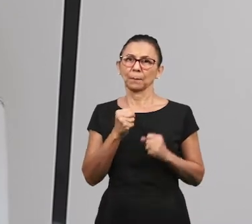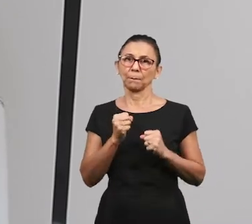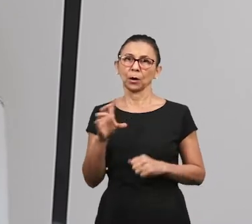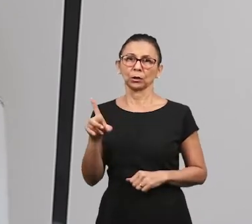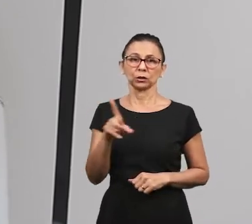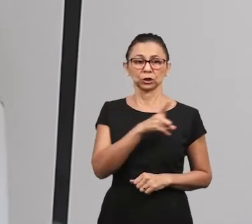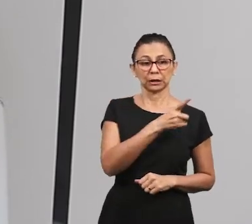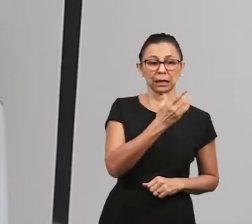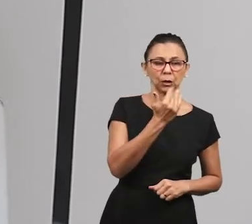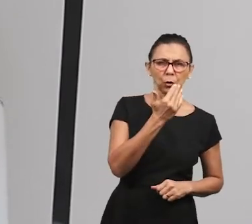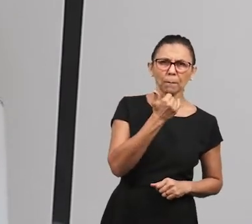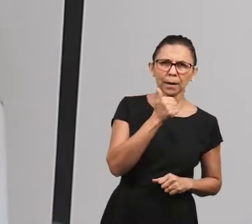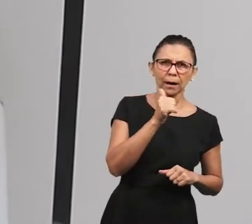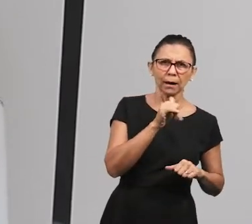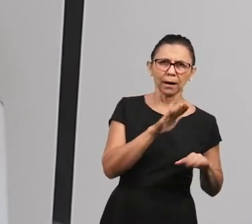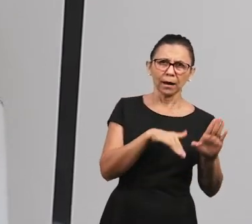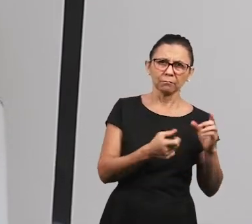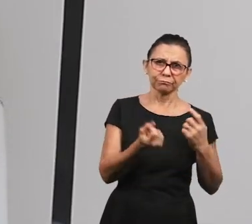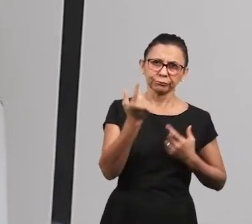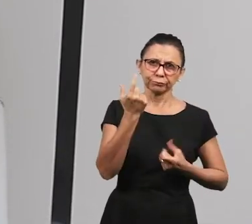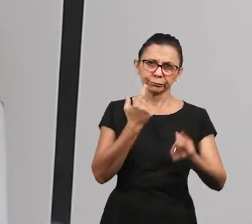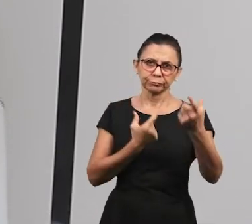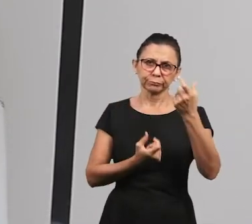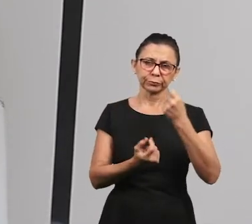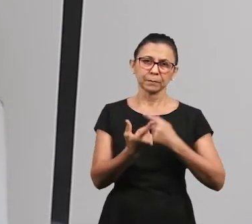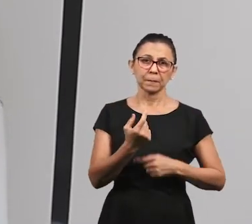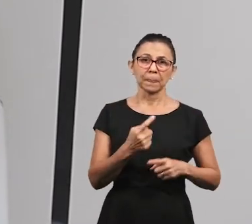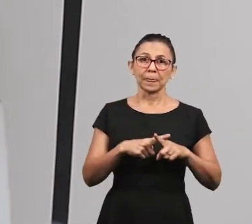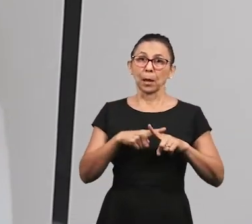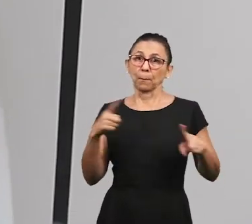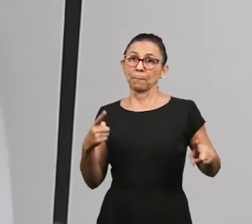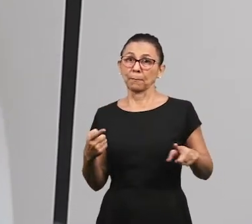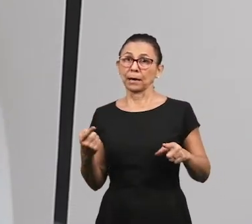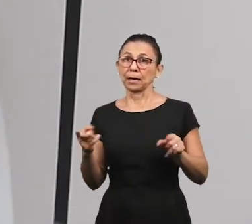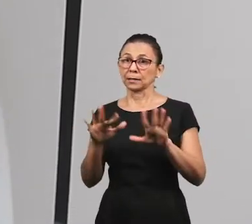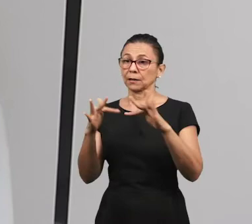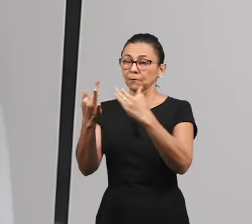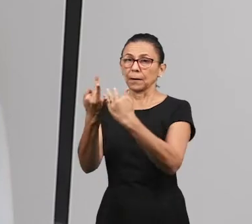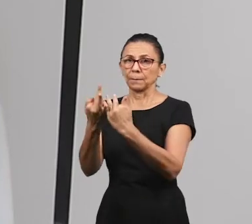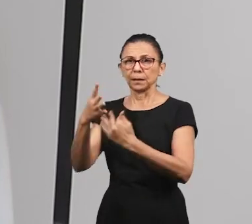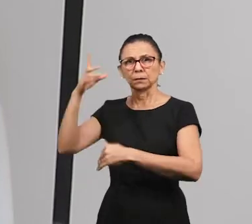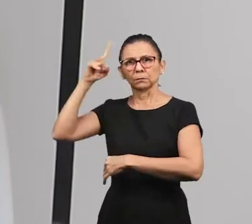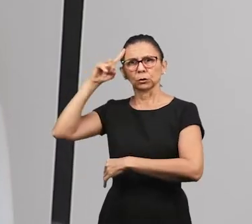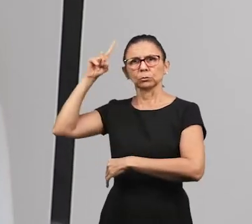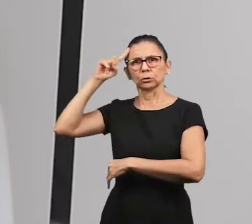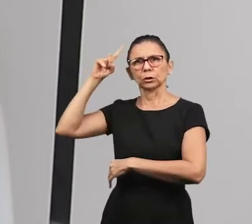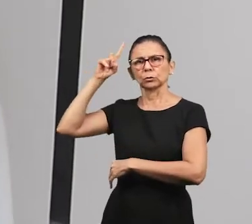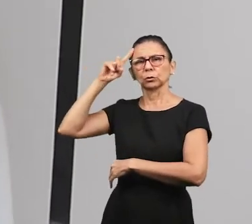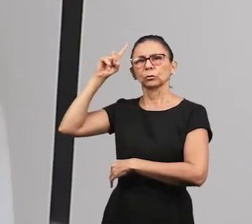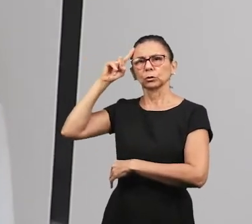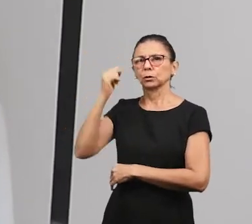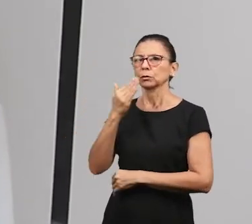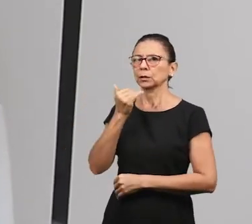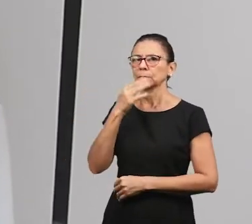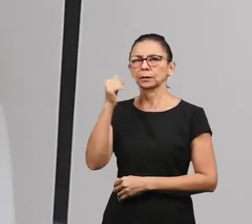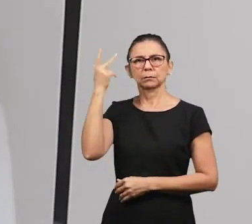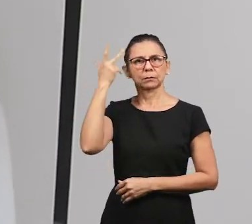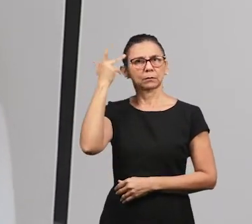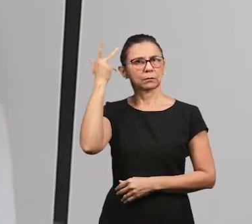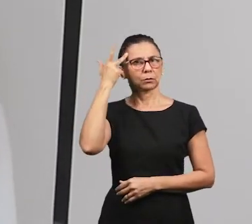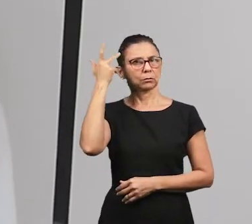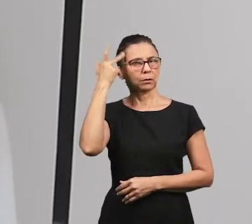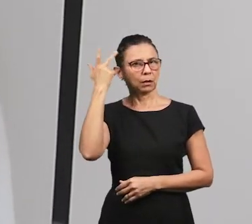исключением из правил. Он может есть это иногда дома у своих родственников или на